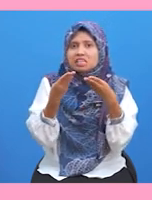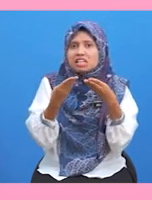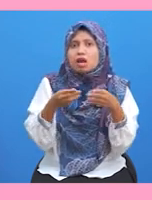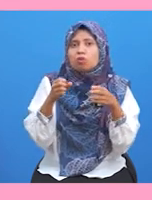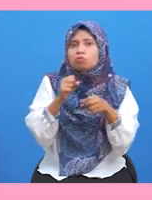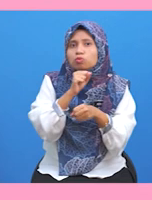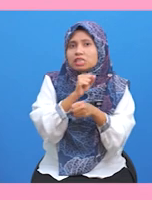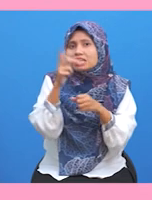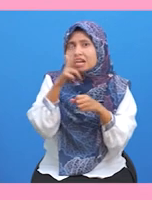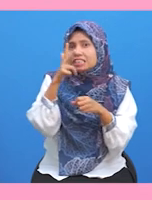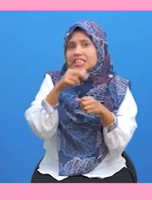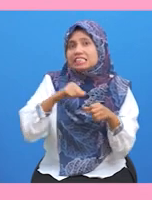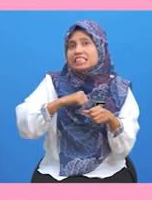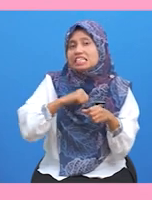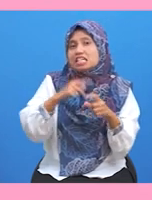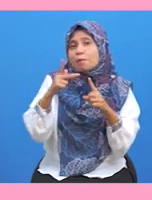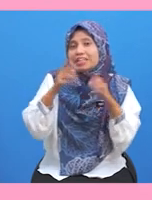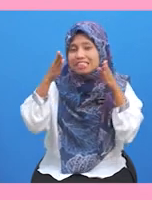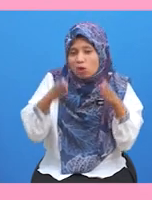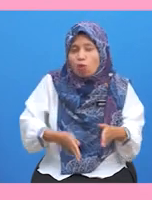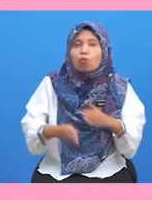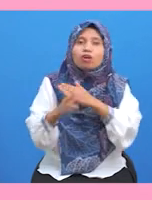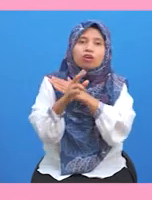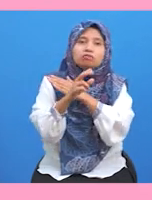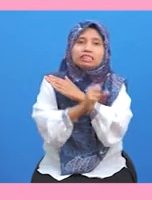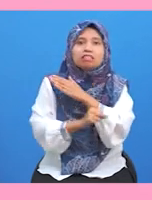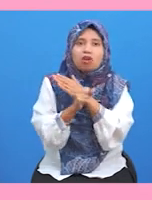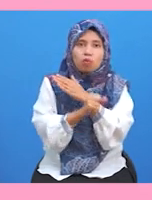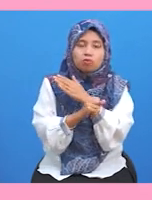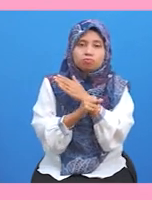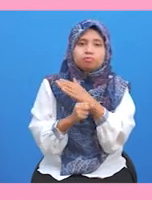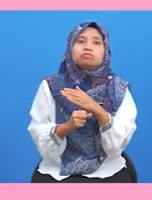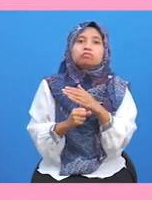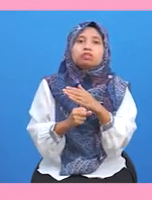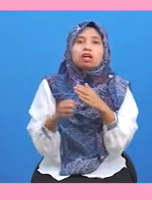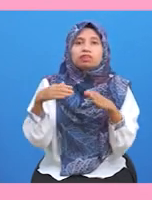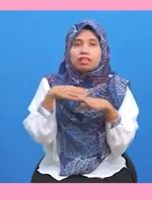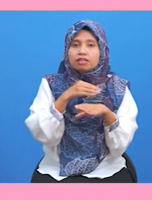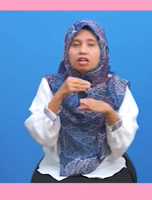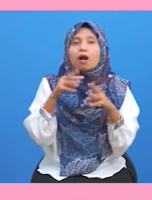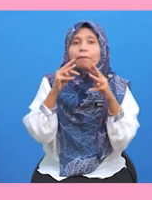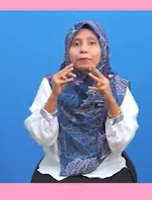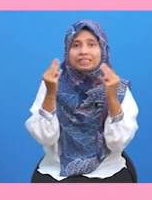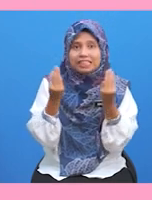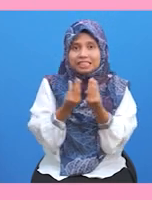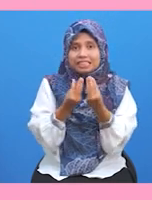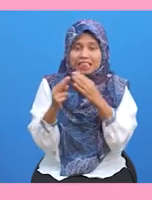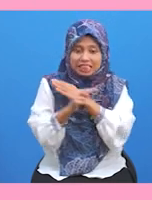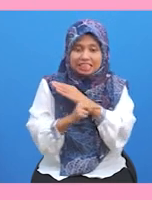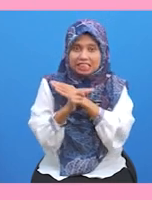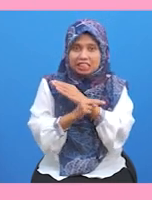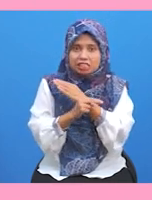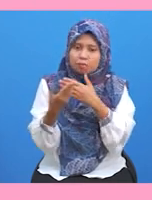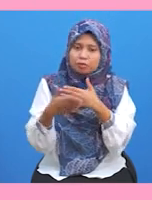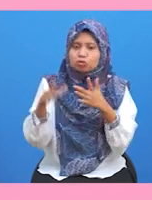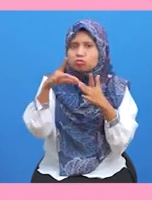penduduk Sarawak dan kuasa mentadbir akan diberikan kepada Majlis Negeri. Ahli-ahli Majlis Negeri juga akan